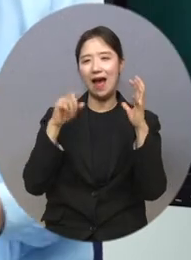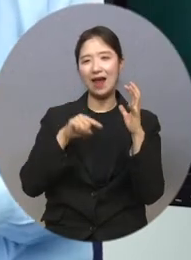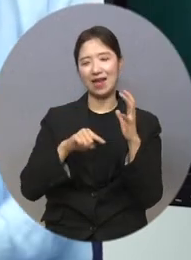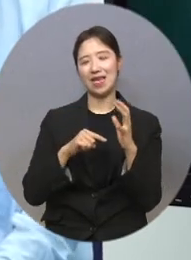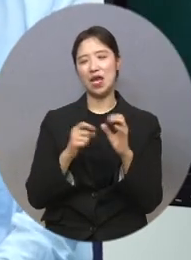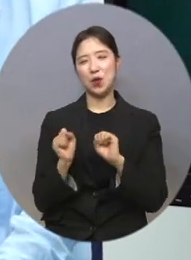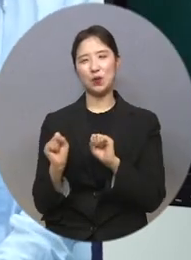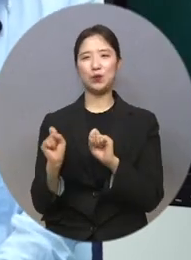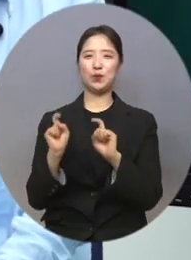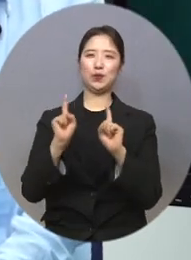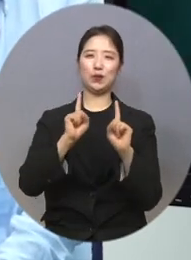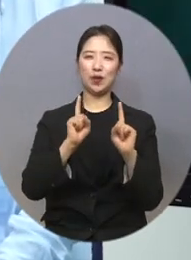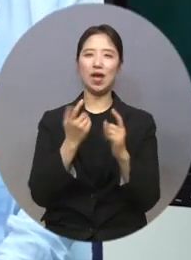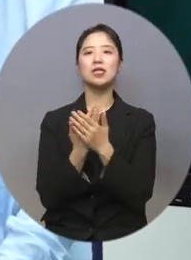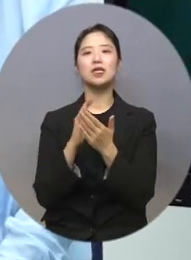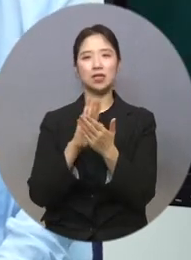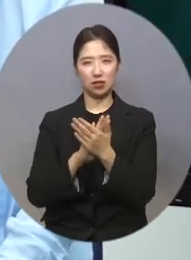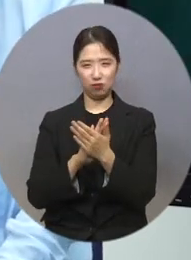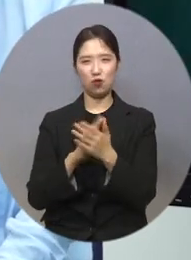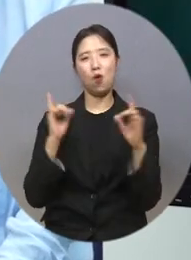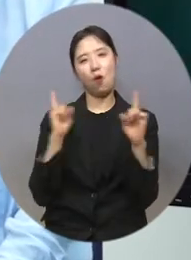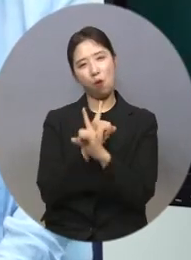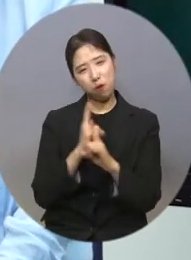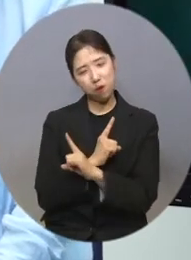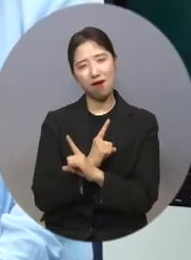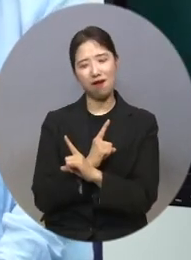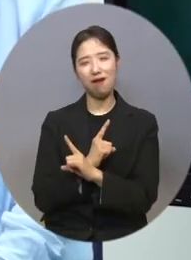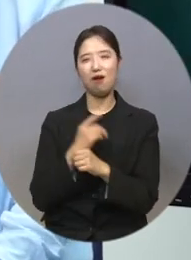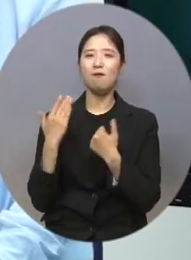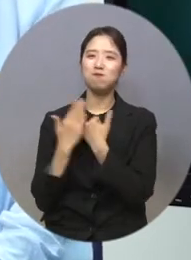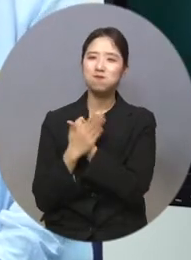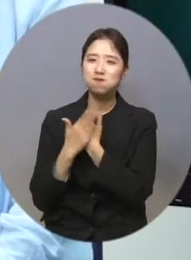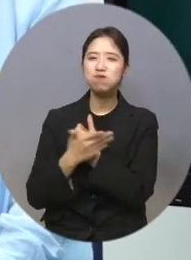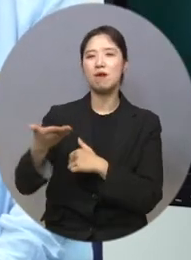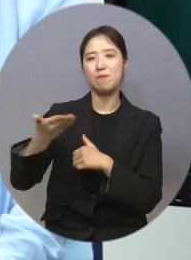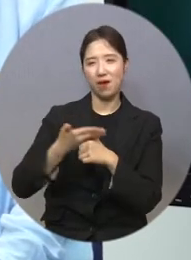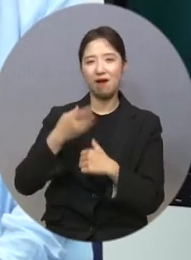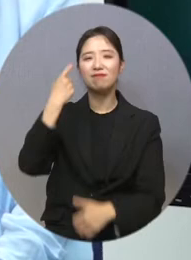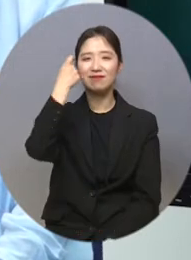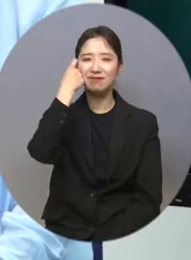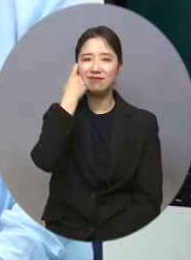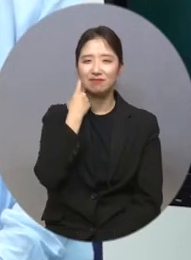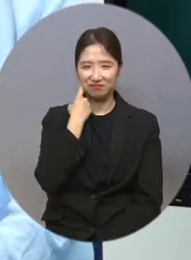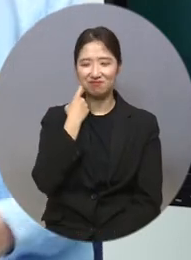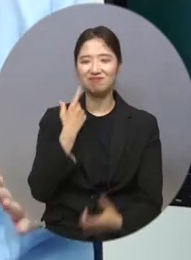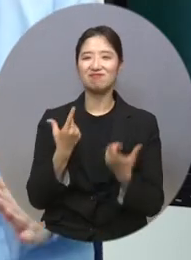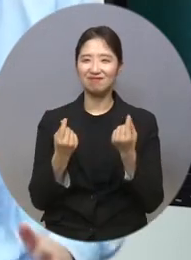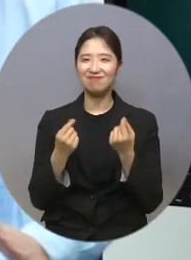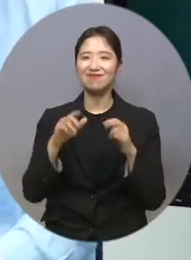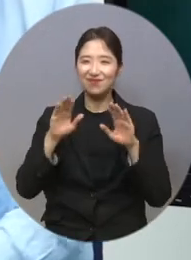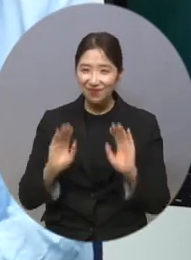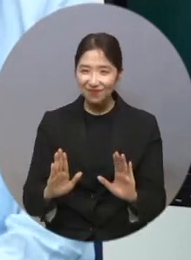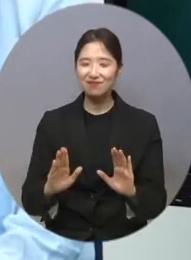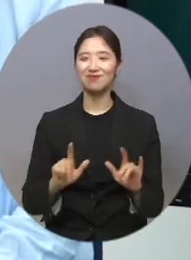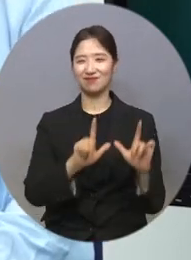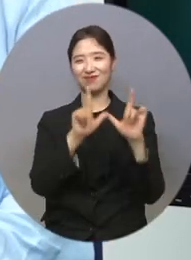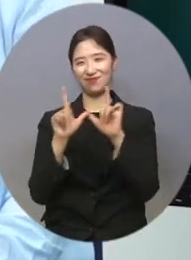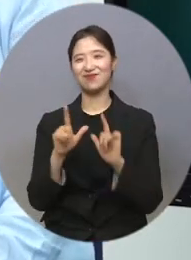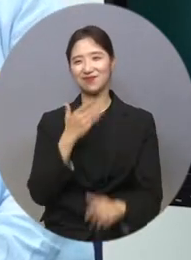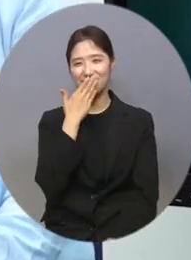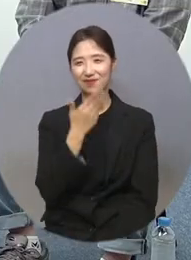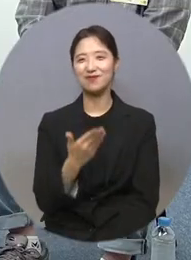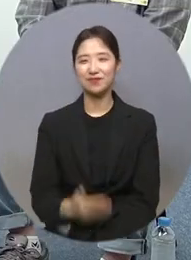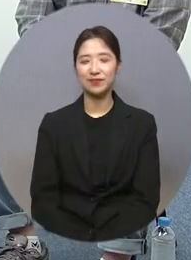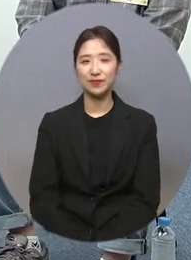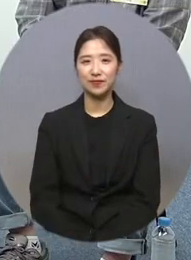같이 일하면서 치유받고 오히려 제가 치료받는 느낌? 네, 그런 정체성으로 저는 지금은 살아가고 있는